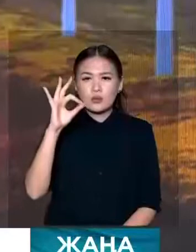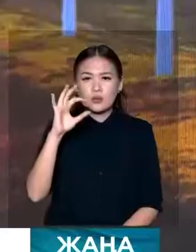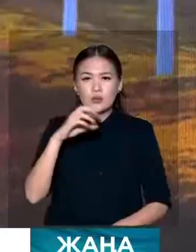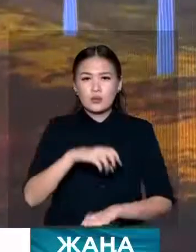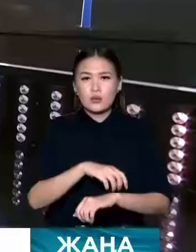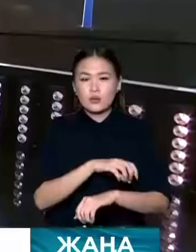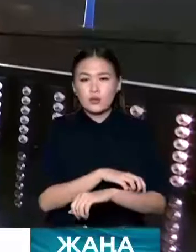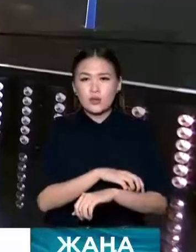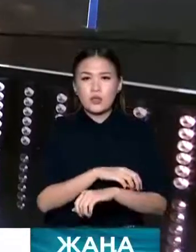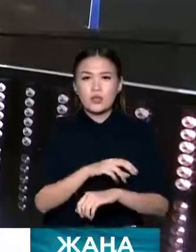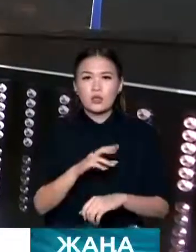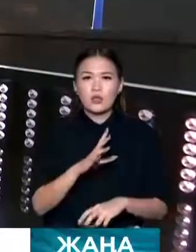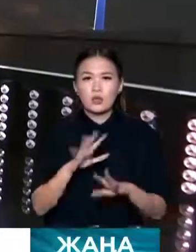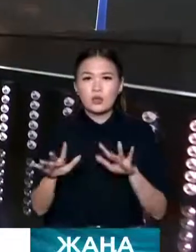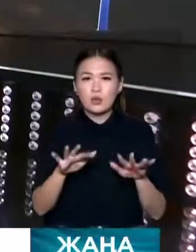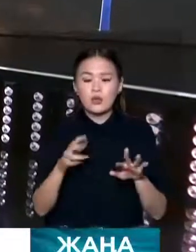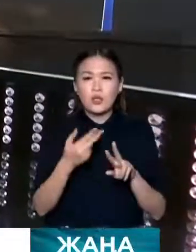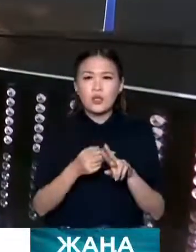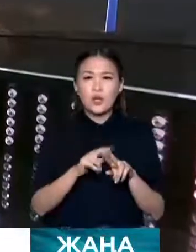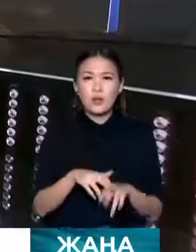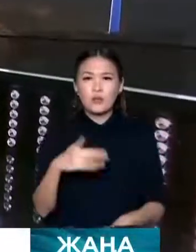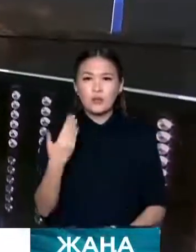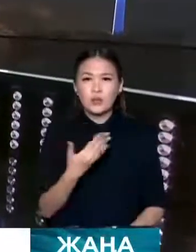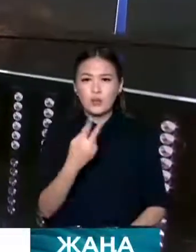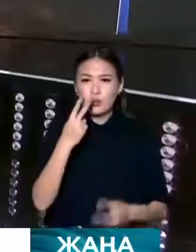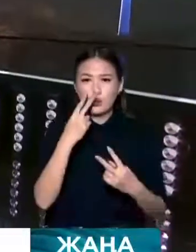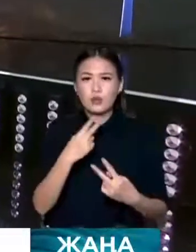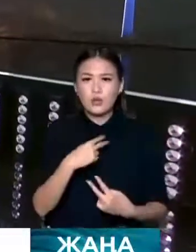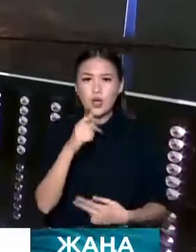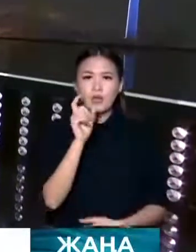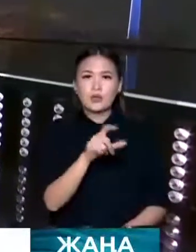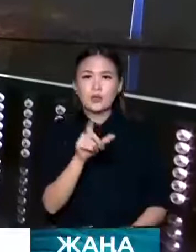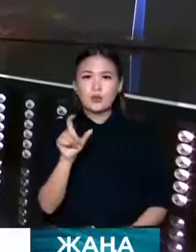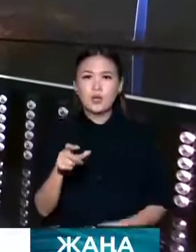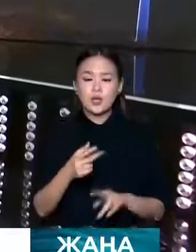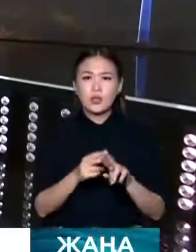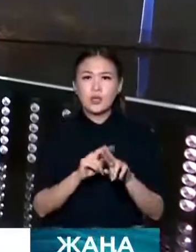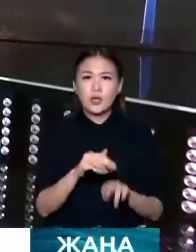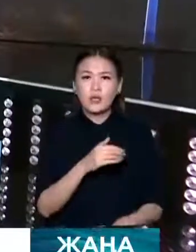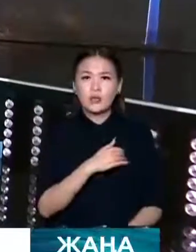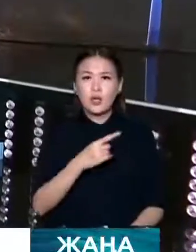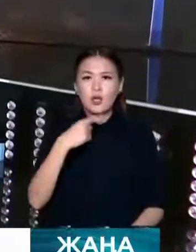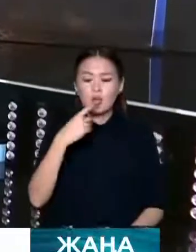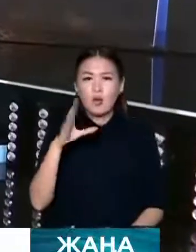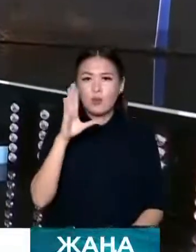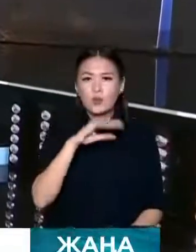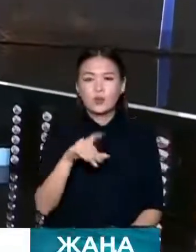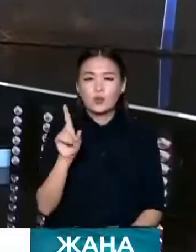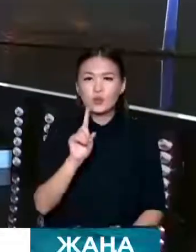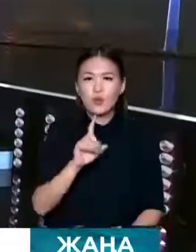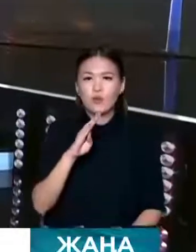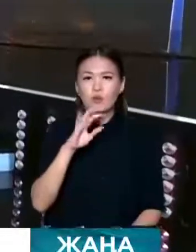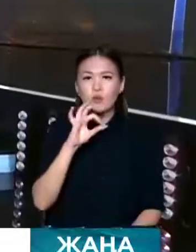декомиссия жасалуда сонда. Енді мынау бізді көріп отырған көрермен Әсет мырза былай деп айтуы мүмкін, енді мынау біздің